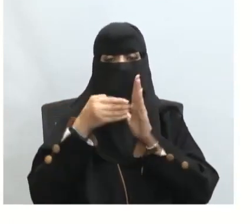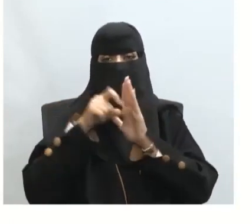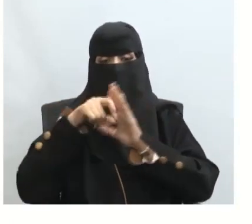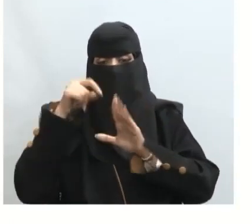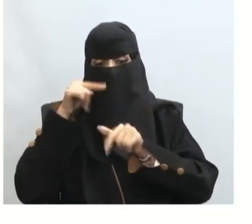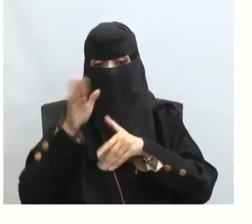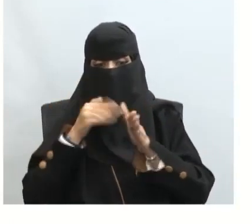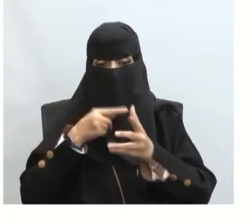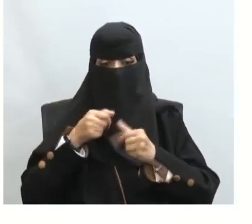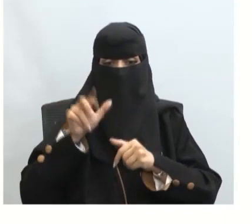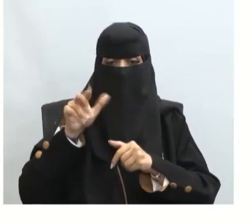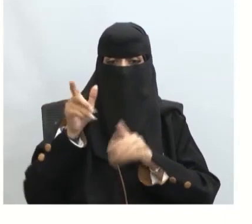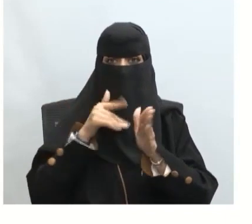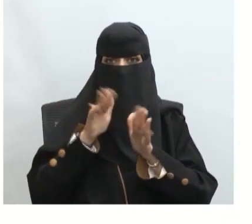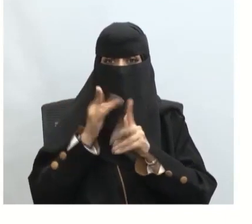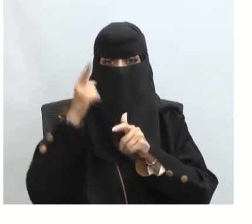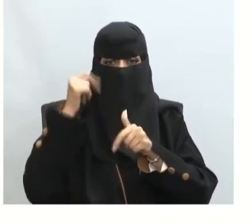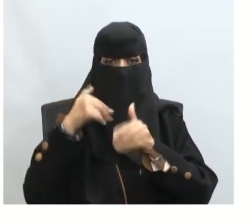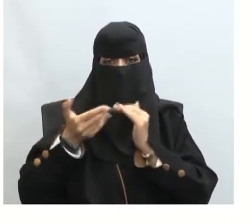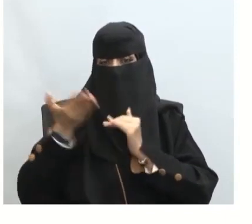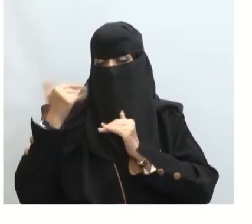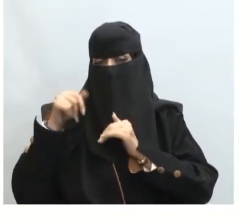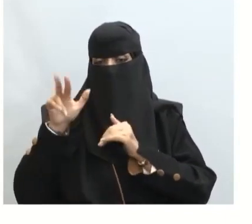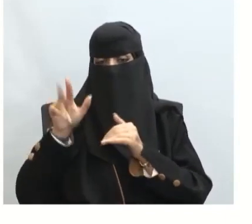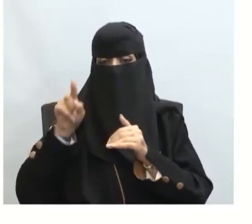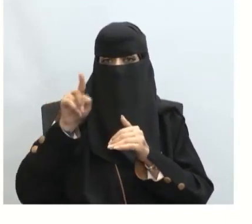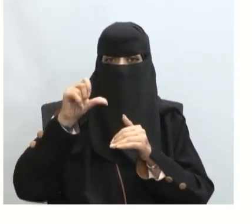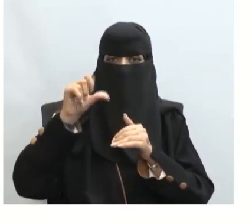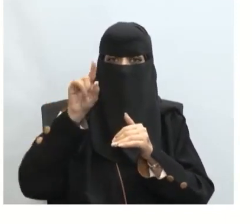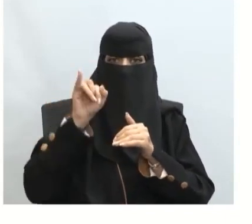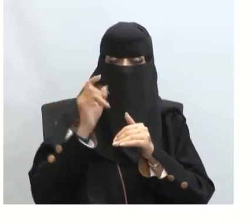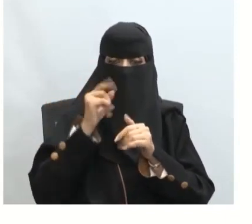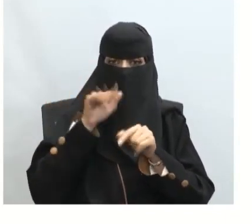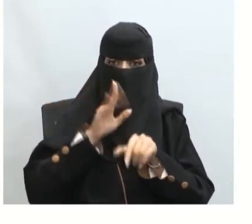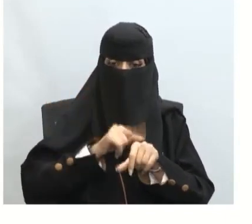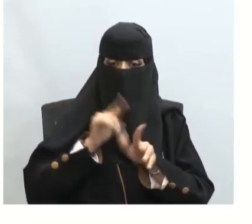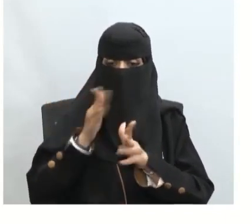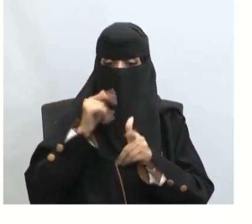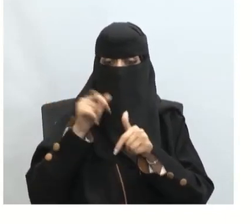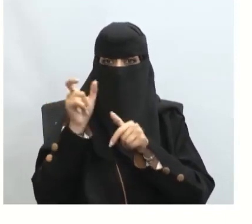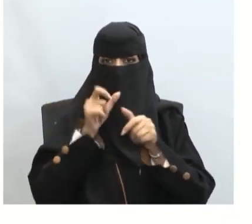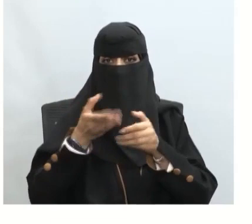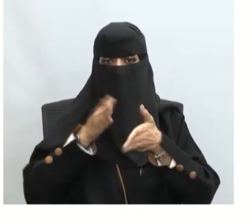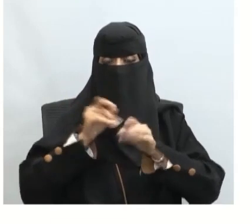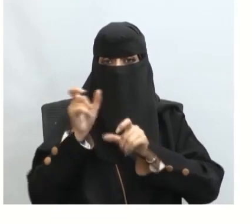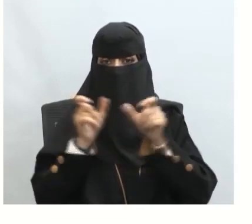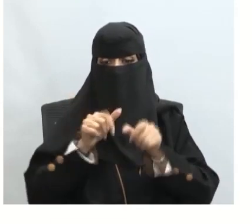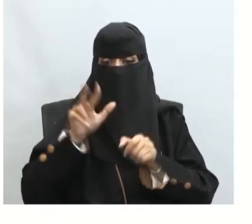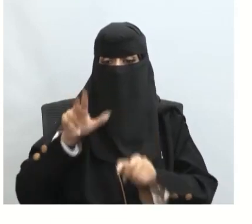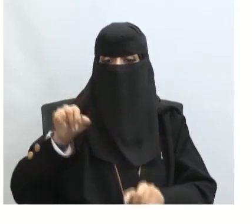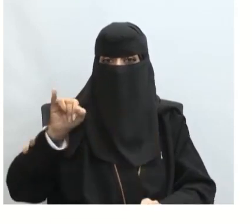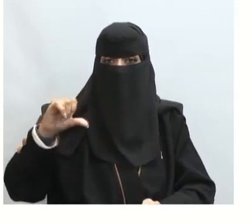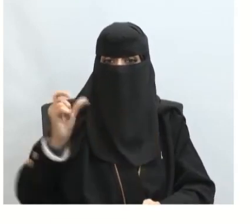وهو البوليمرات اخذنا في الحصه الماضيه البوليمرات عصر البوليمرات والوحدات المتك و منها البوليمرات